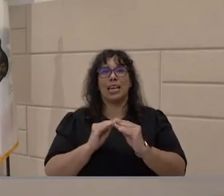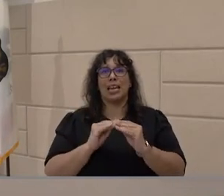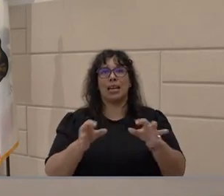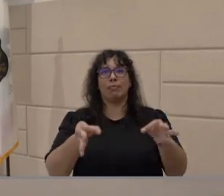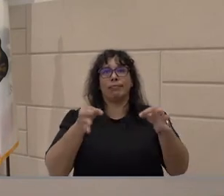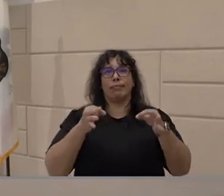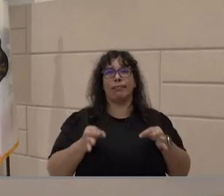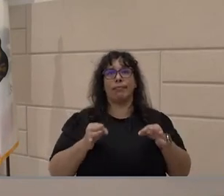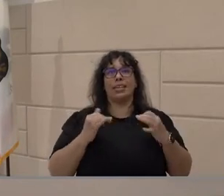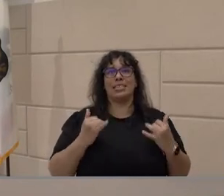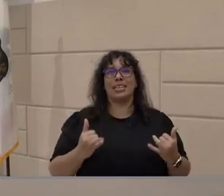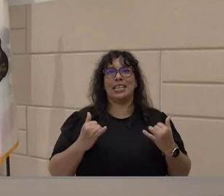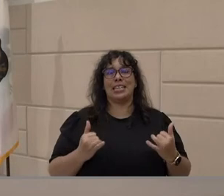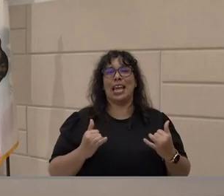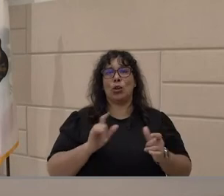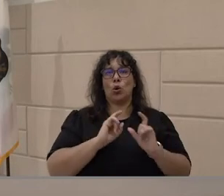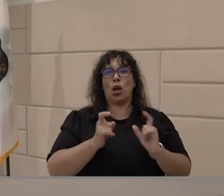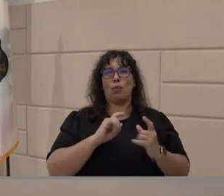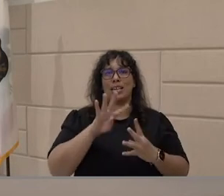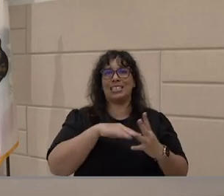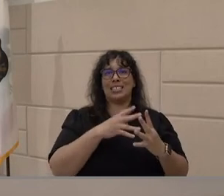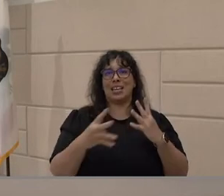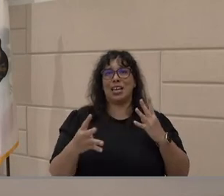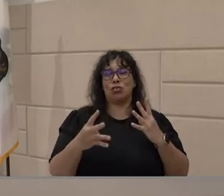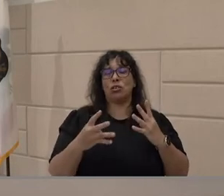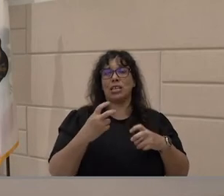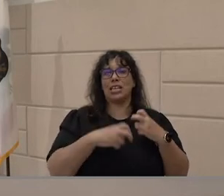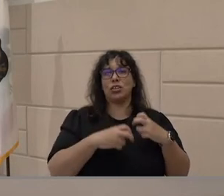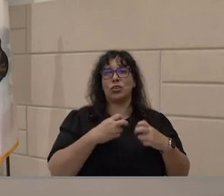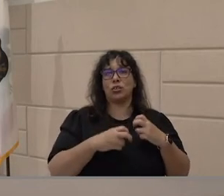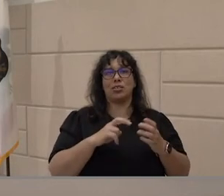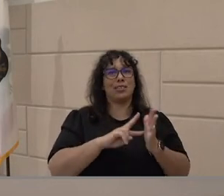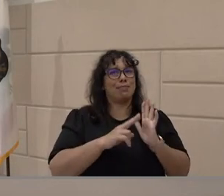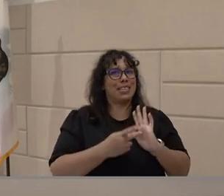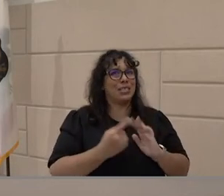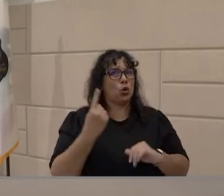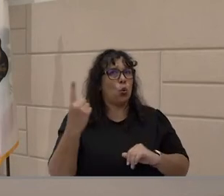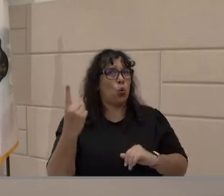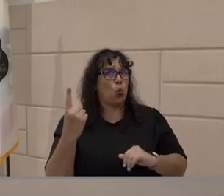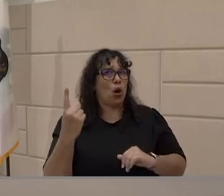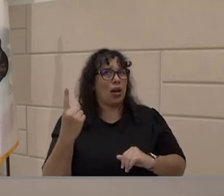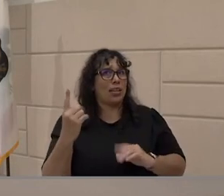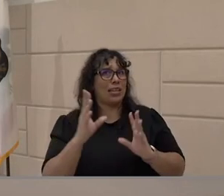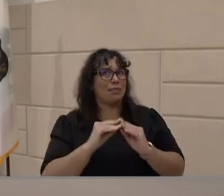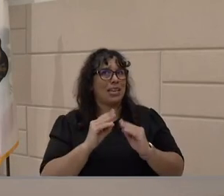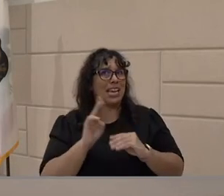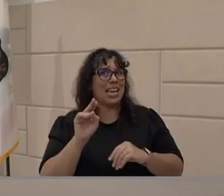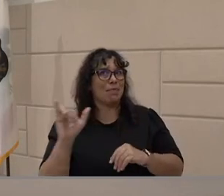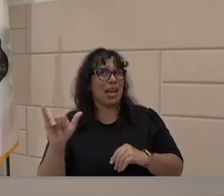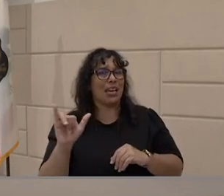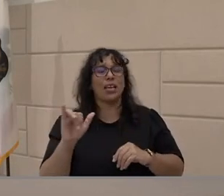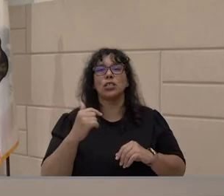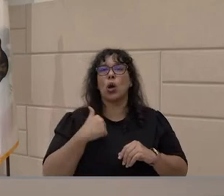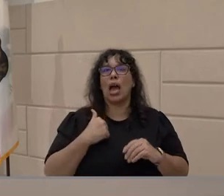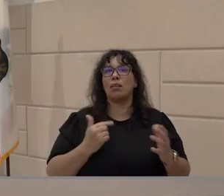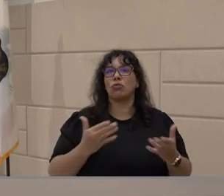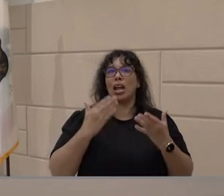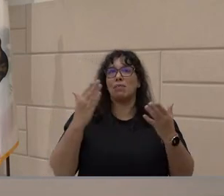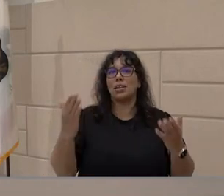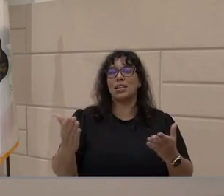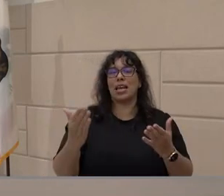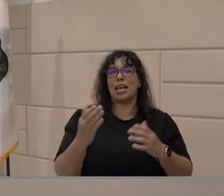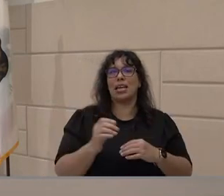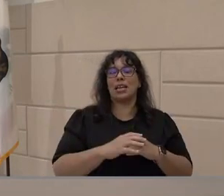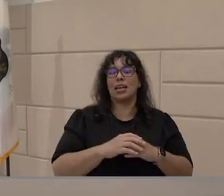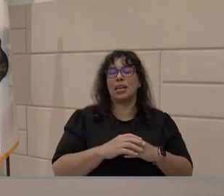ดยฉะนั้นคือถ้ายิงตรีเมียนการประชุมนี่อาจติดโขนนุ่นเต้กับปัตย์ยิงพระโดมอทั้งไงเนี่ยดำไปตกปีบรรทบ